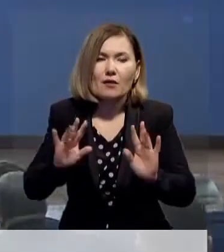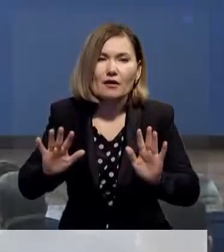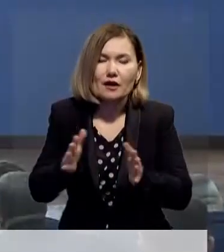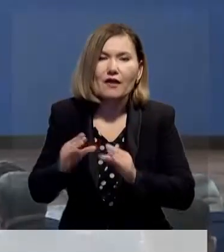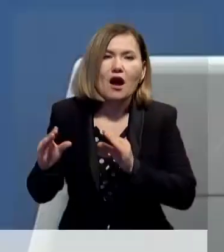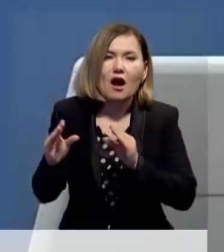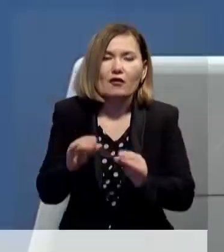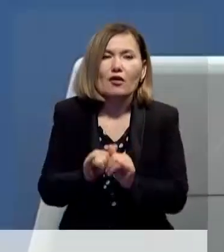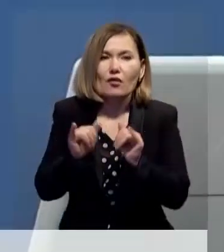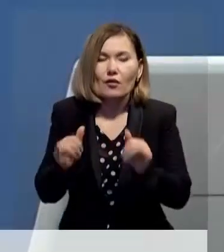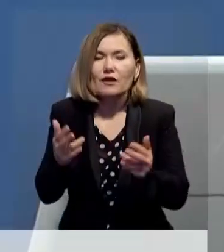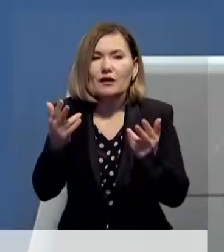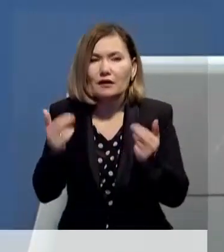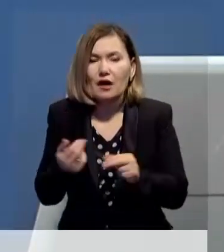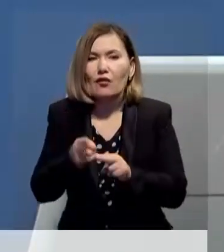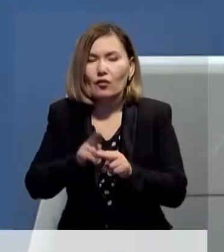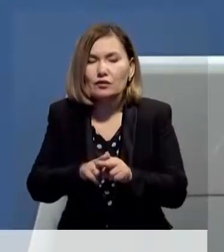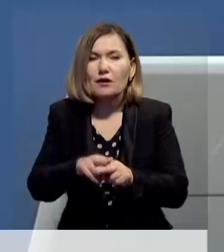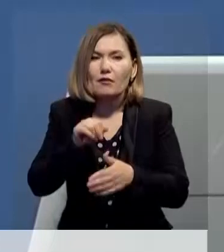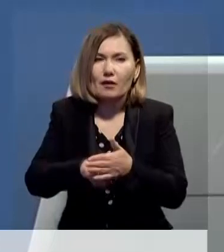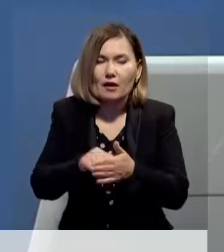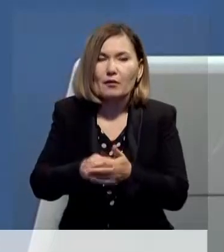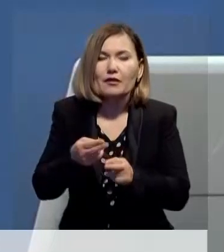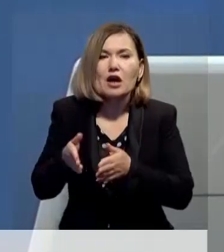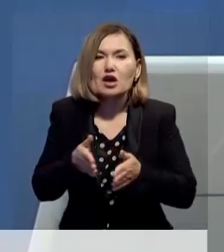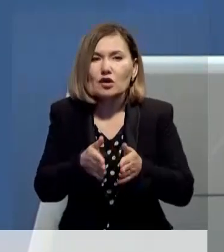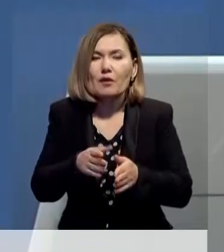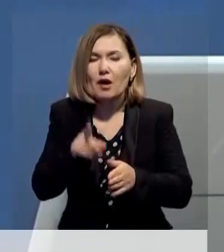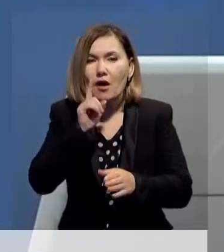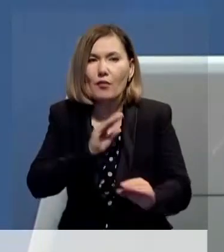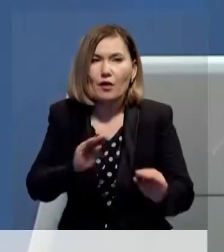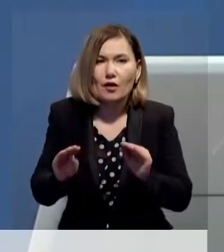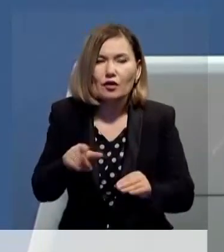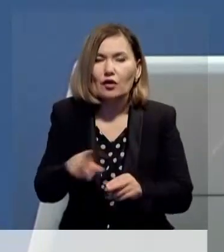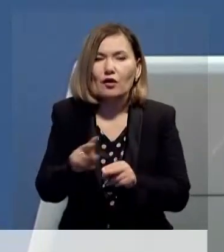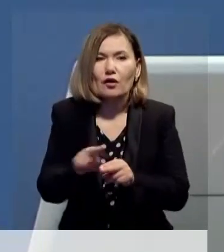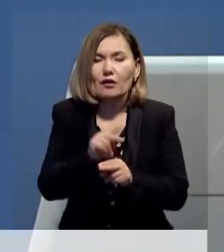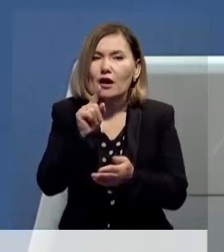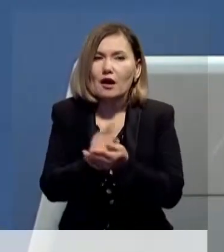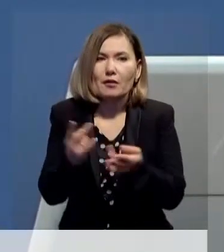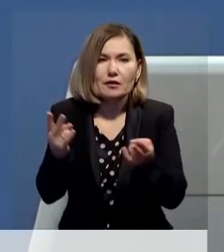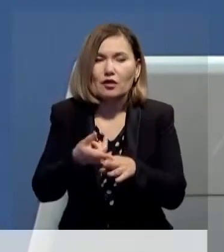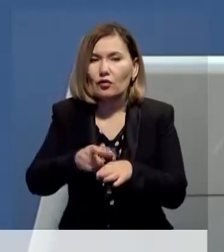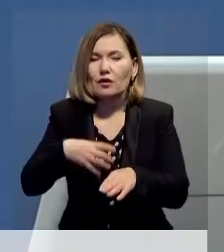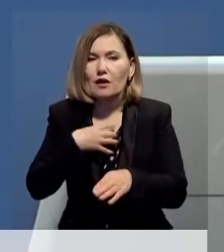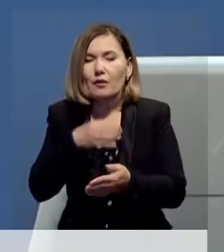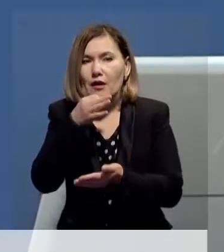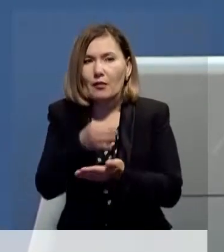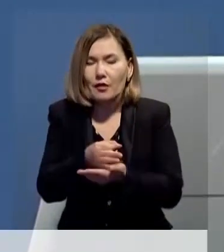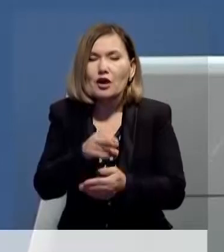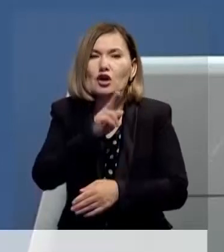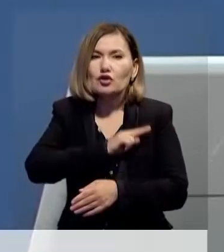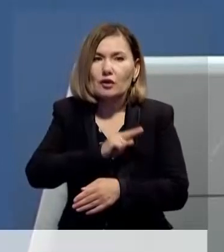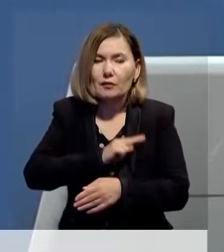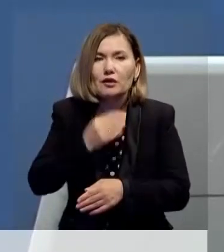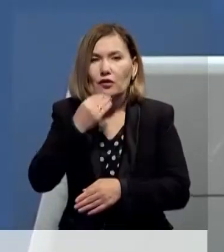автомобильдер санының өсіміне сай келмейтінін көрсетеді. Бұл жол инфрақұрылымына да оның қауіпсіздігіне жауап беретін